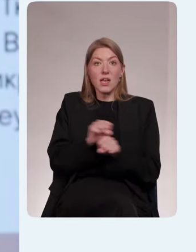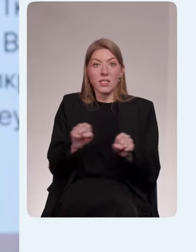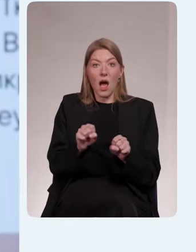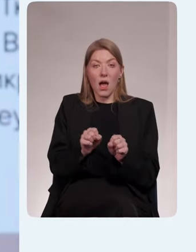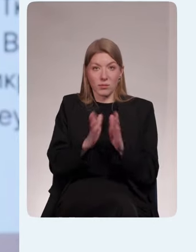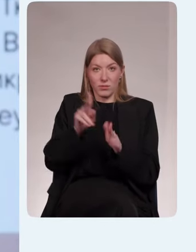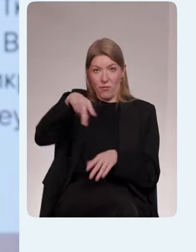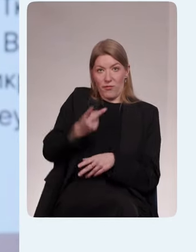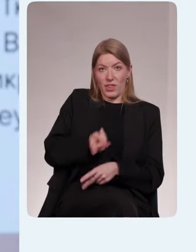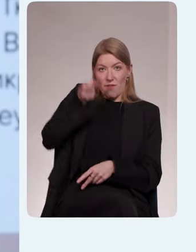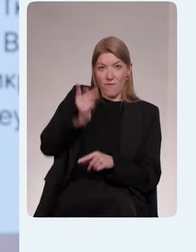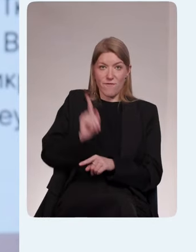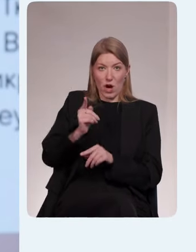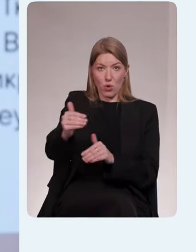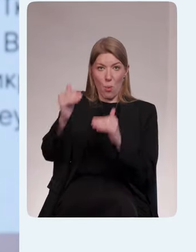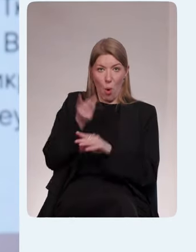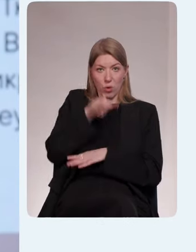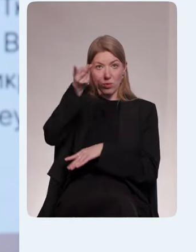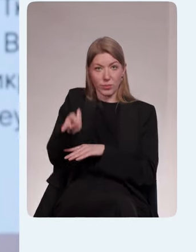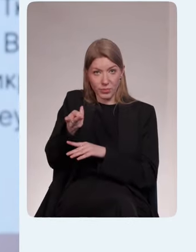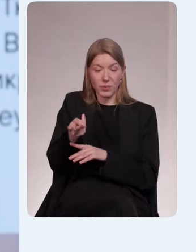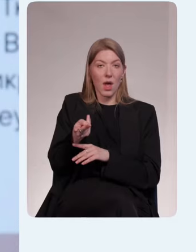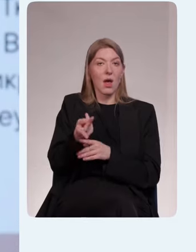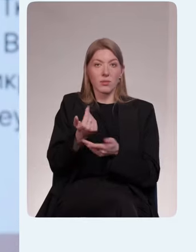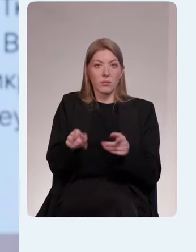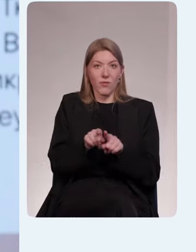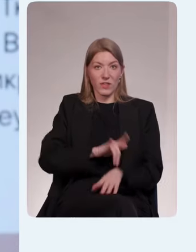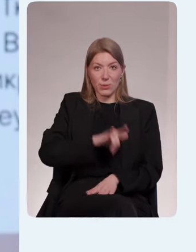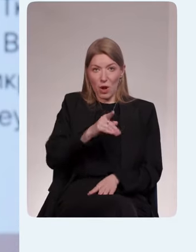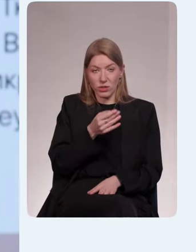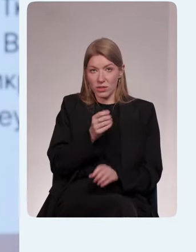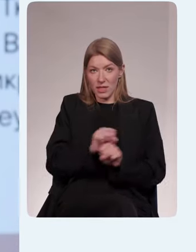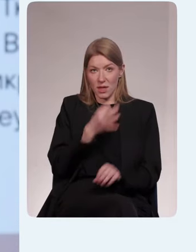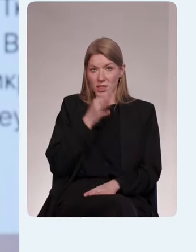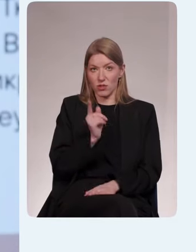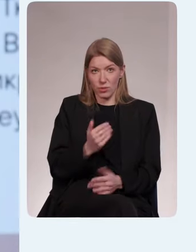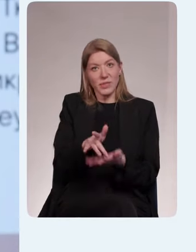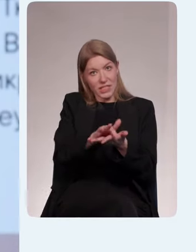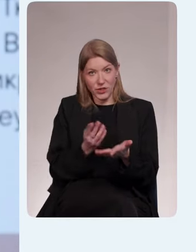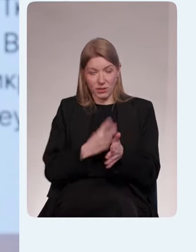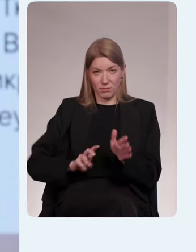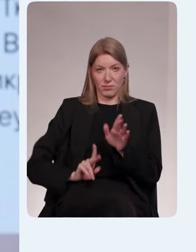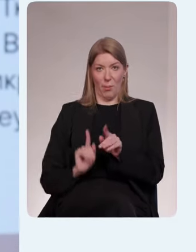полку. Не скажу же я, ну все, мне пора, и полезла в ручную кладь.